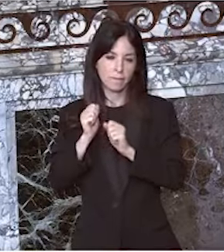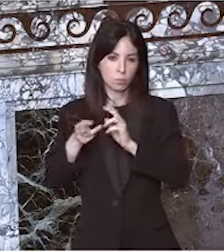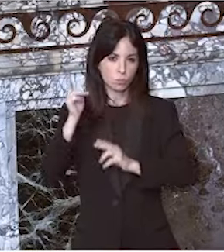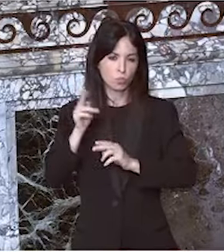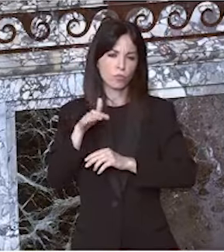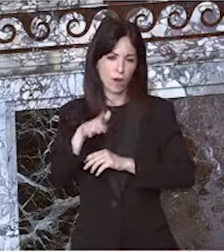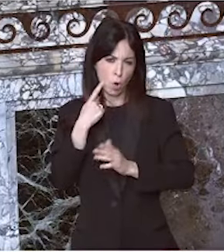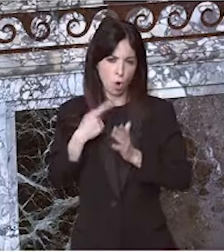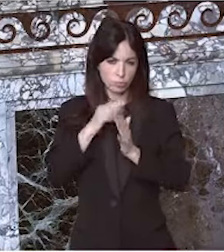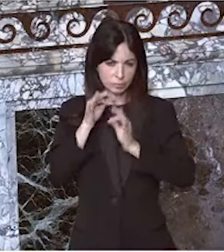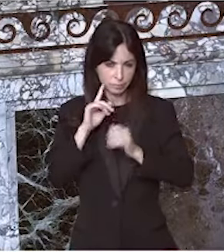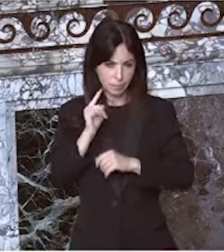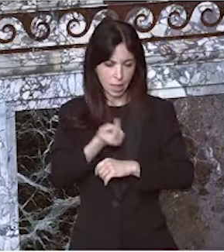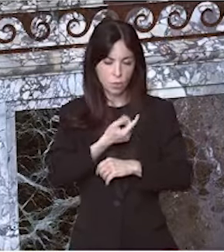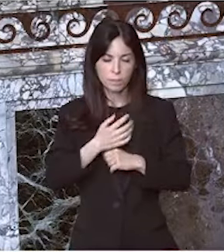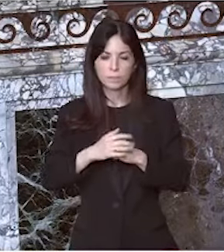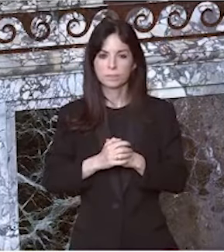tornerò a breve.